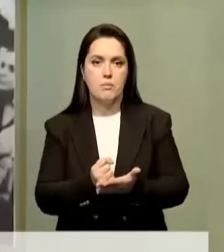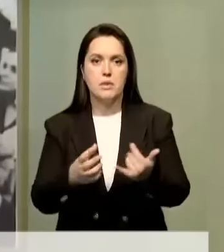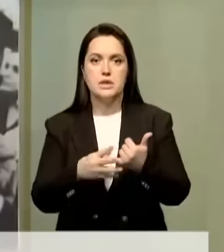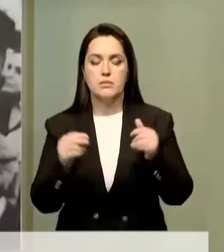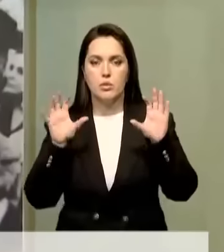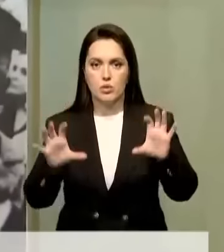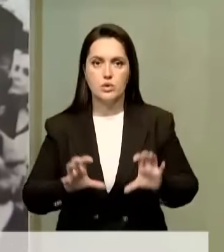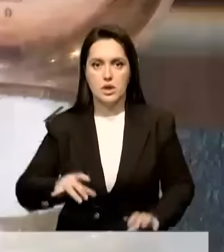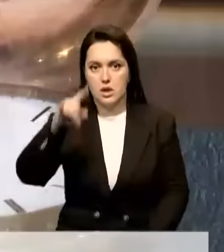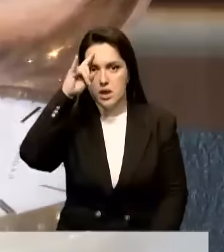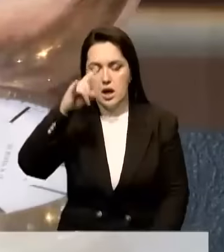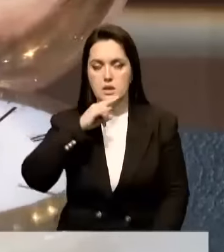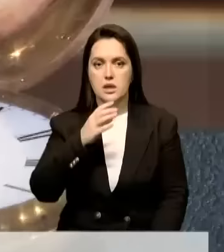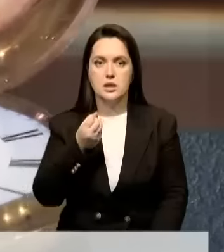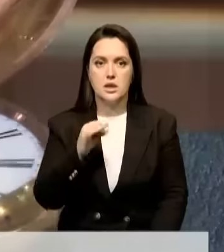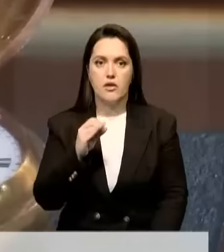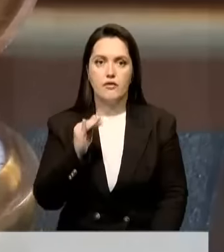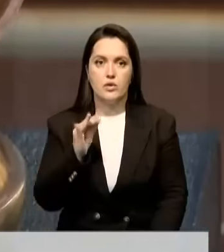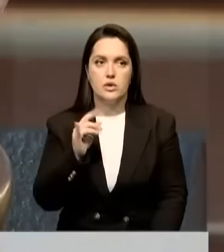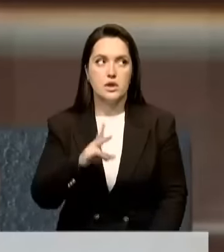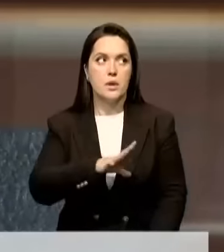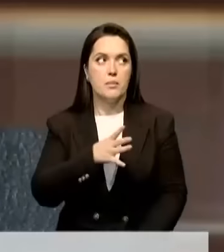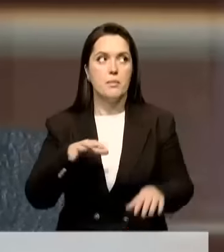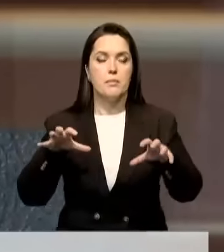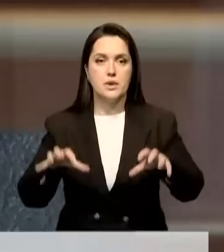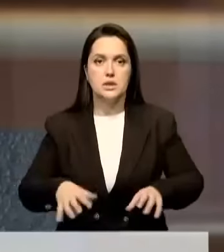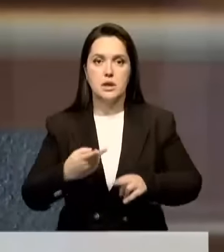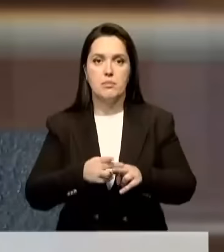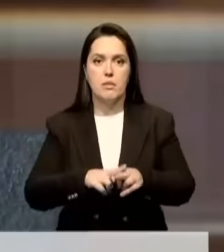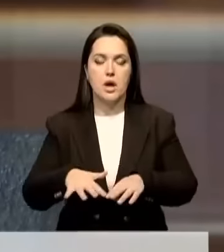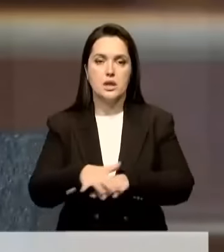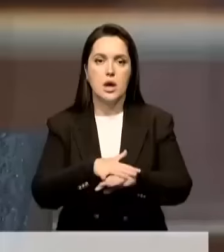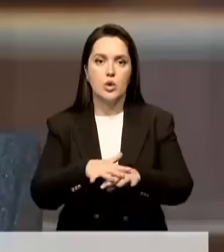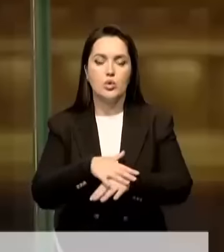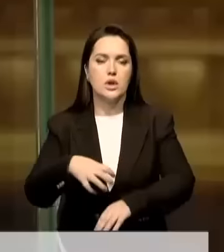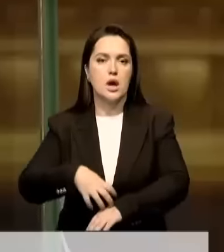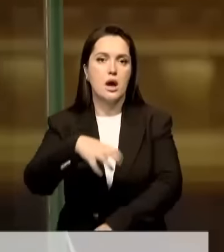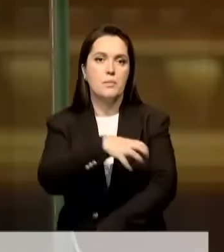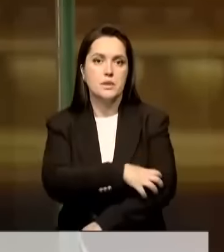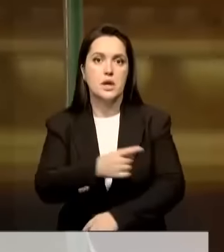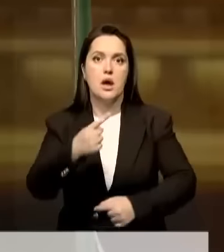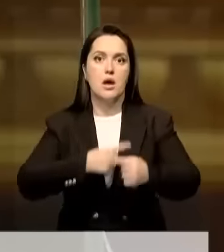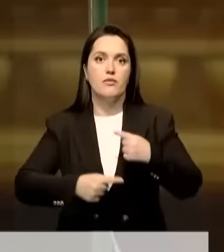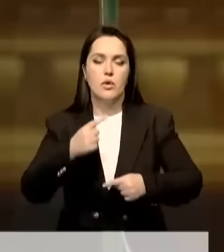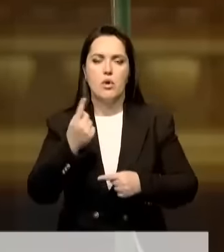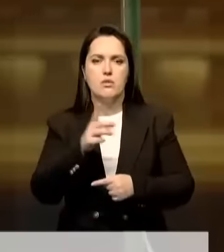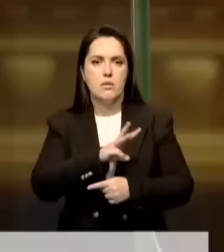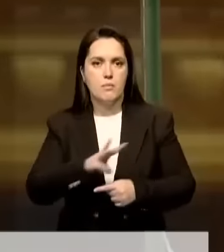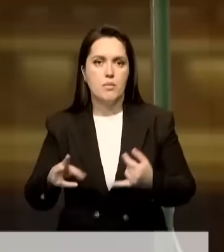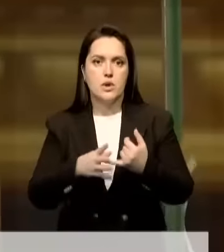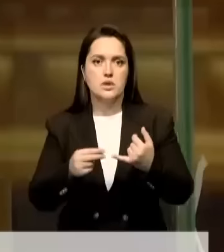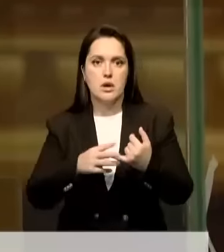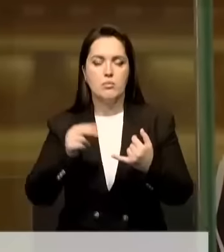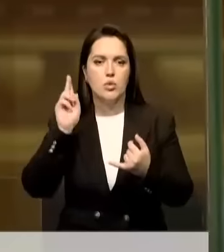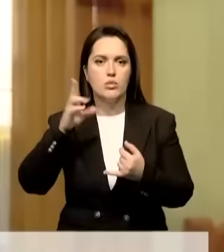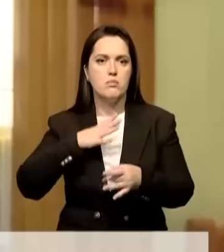кодекса Казахстана. Тогда Сейфуллин был председателем Совета народных комиссаров. Эта бумага позволила вернуть миллионы гектаров земель,